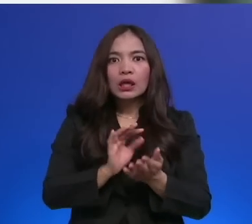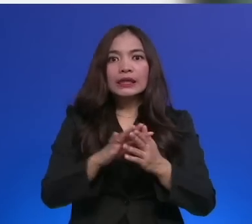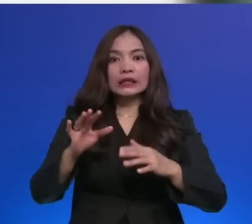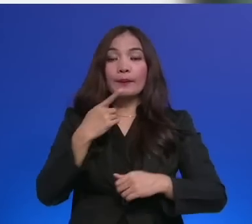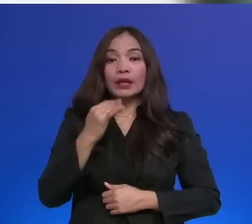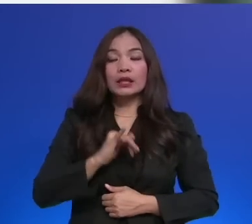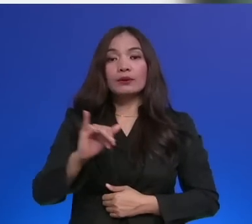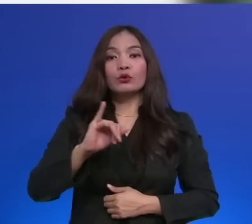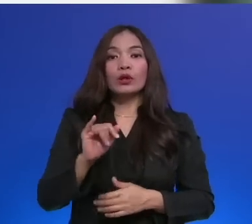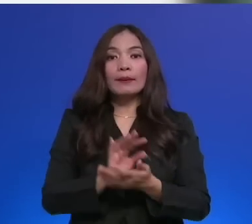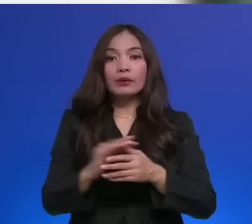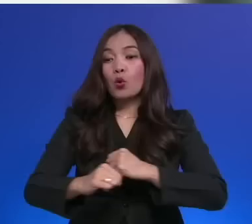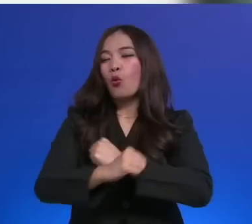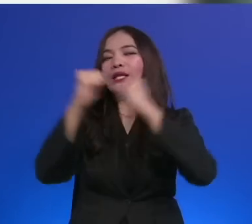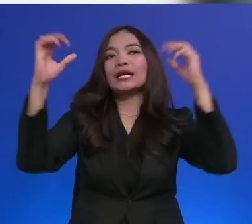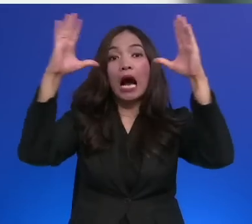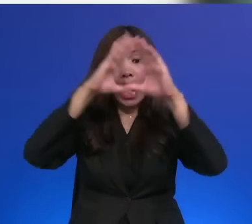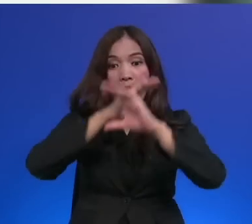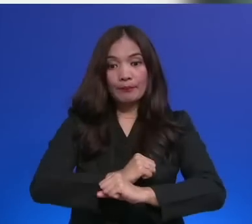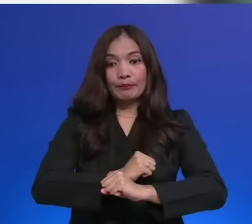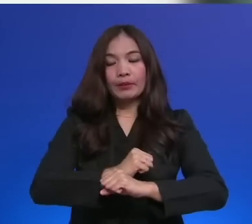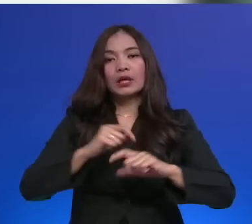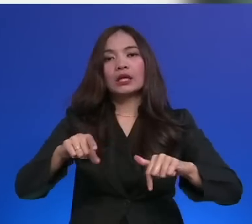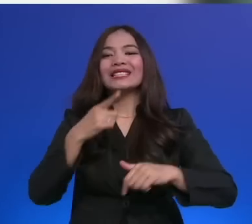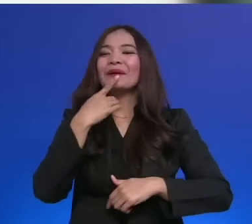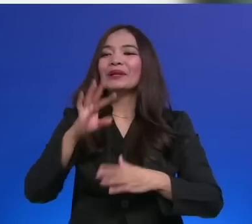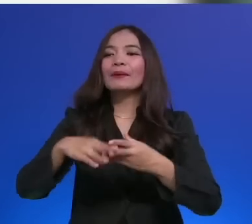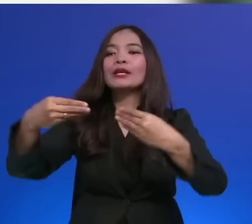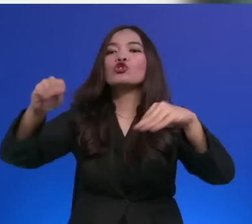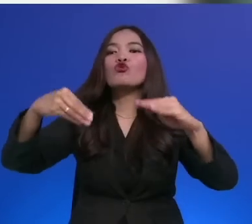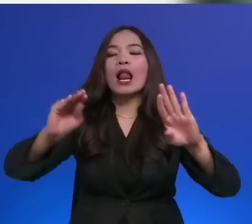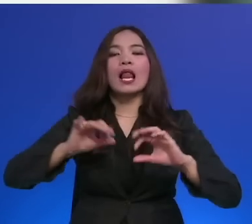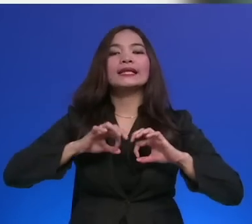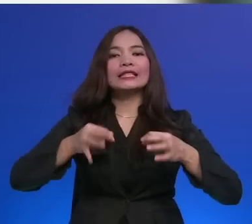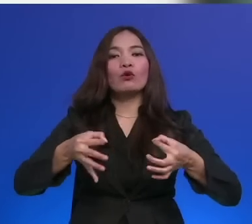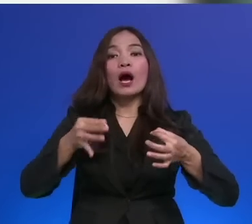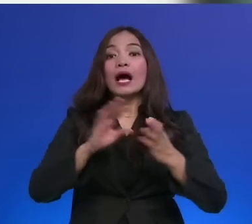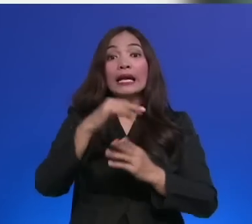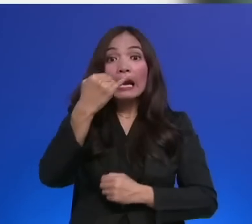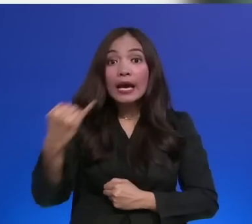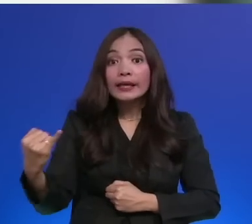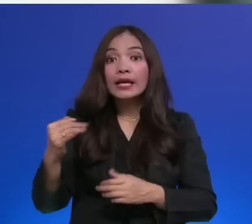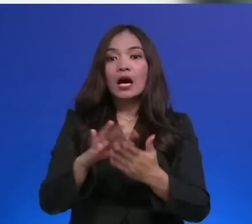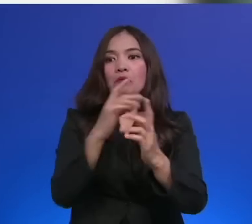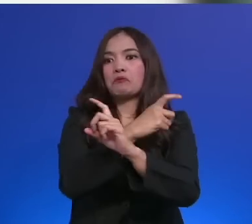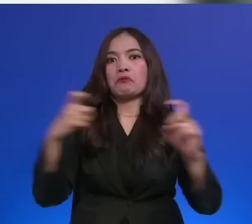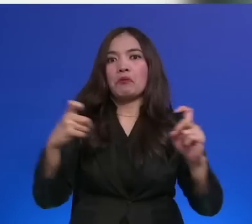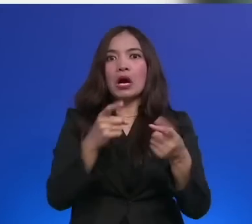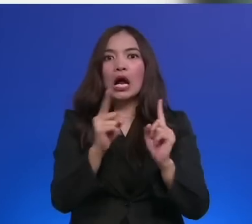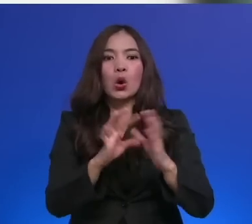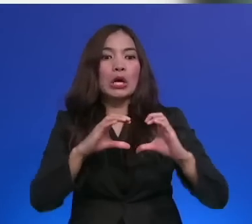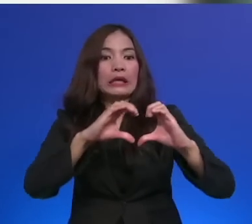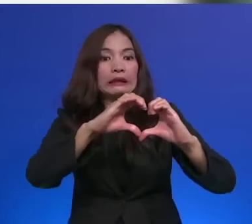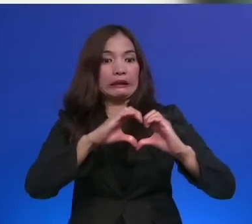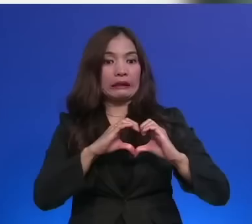kegelapan, dia menjual jiwanya, itu pasti binasa. Cinta ditolak, dukun bertindak.